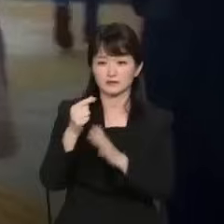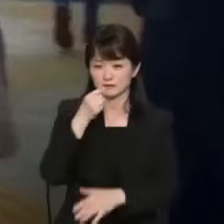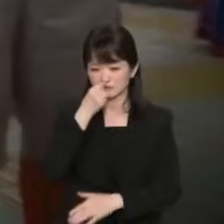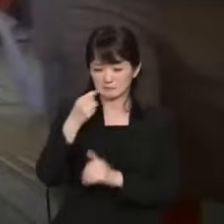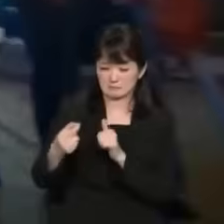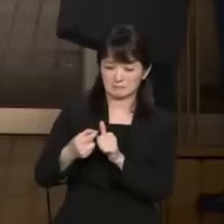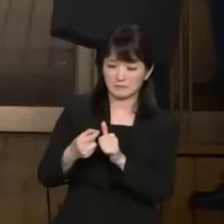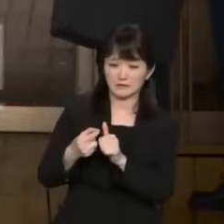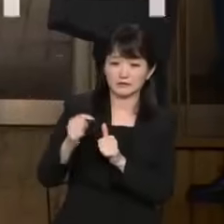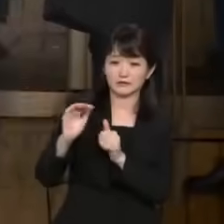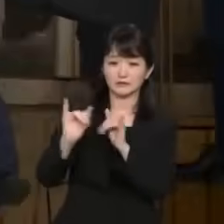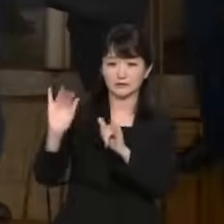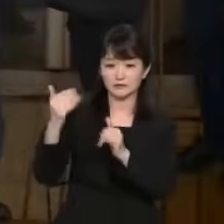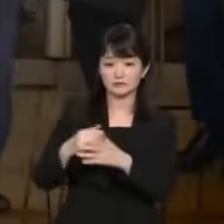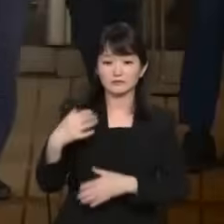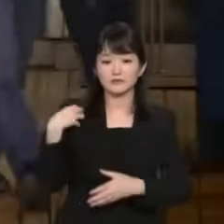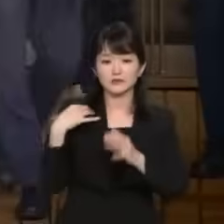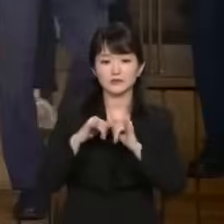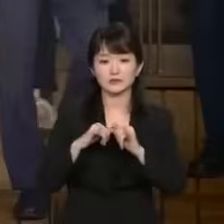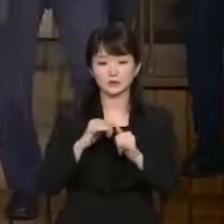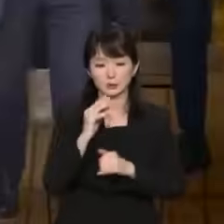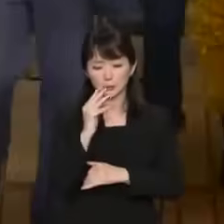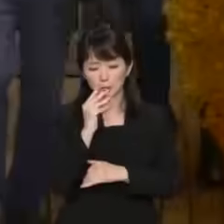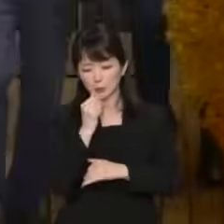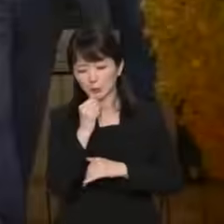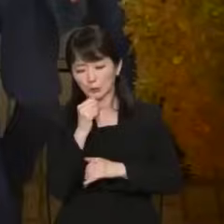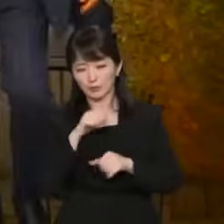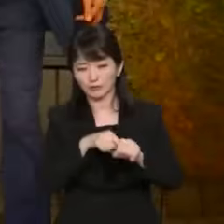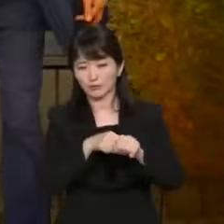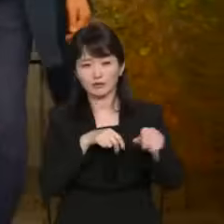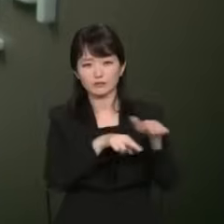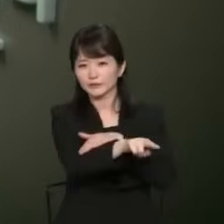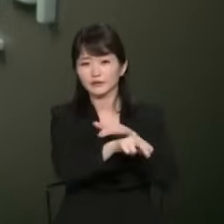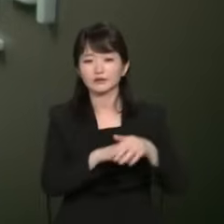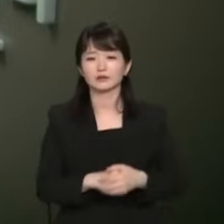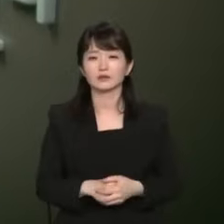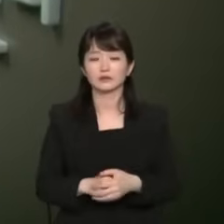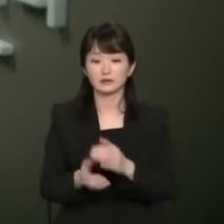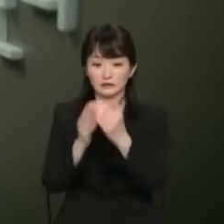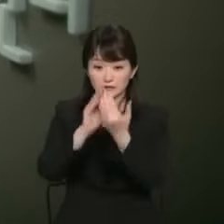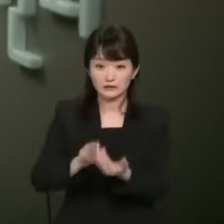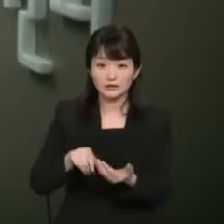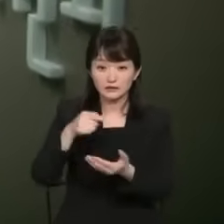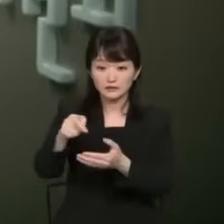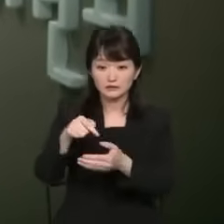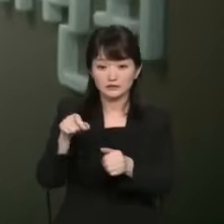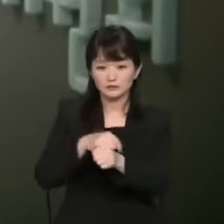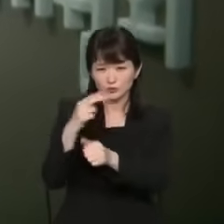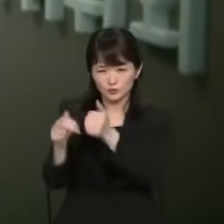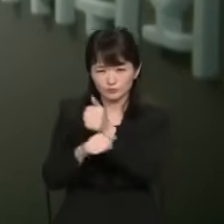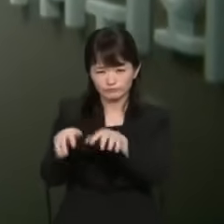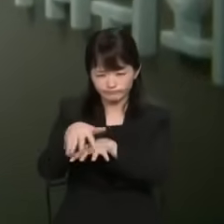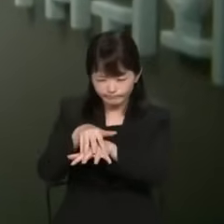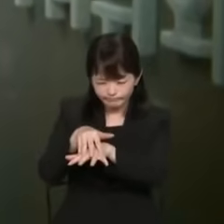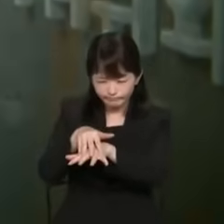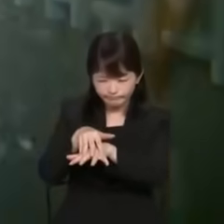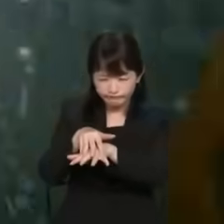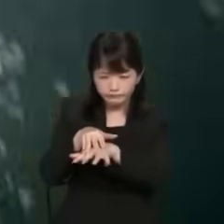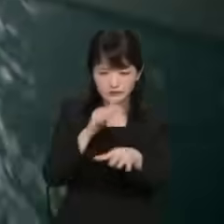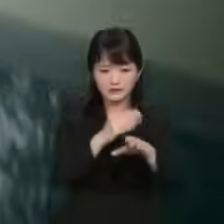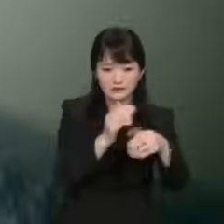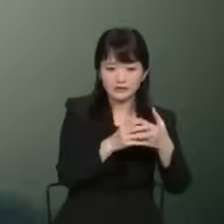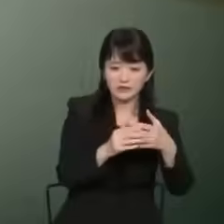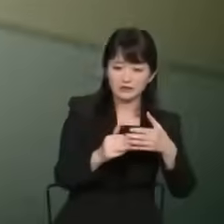됐고 책임자들은 교묘히 처벌을 피했습니다. 참사 다음 해에 구성된 특별조사위원회는 온갖 방해에